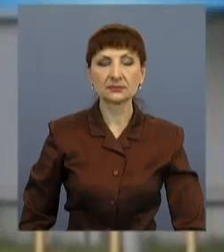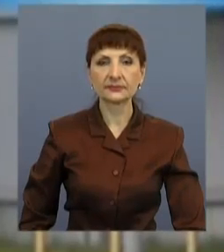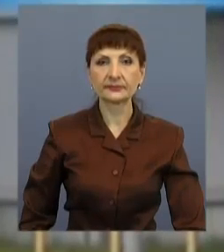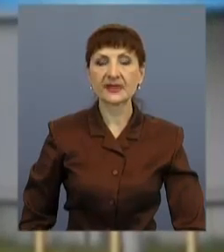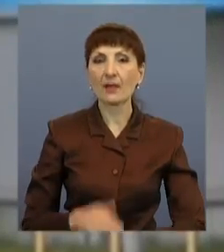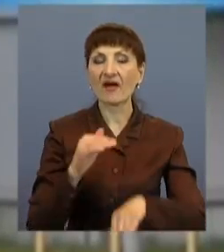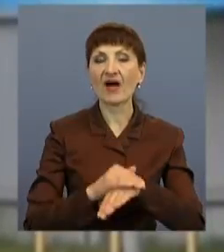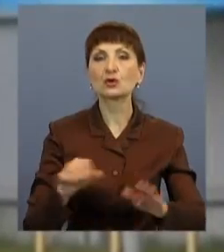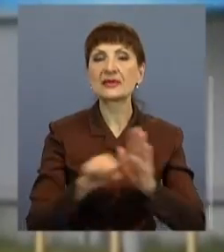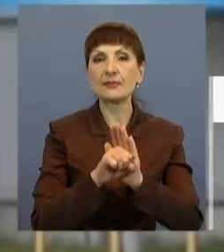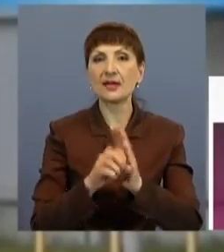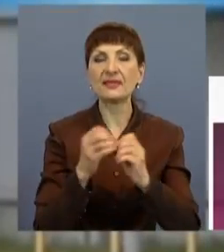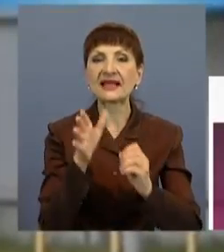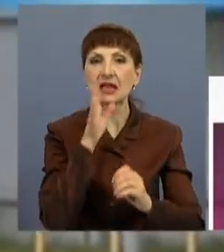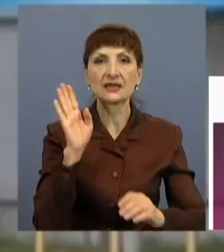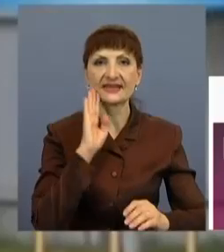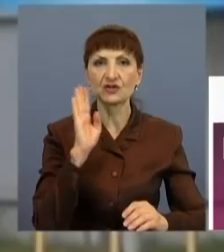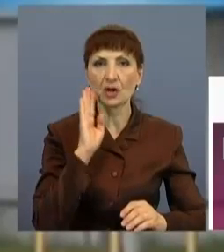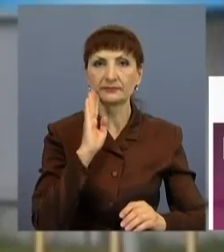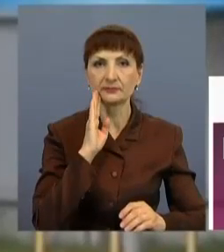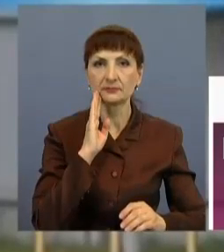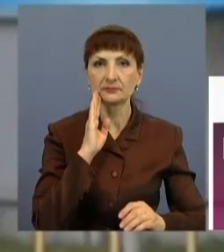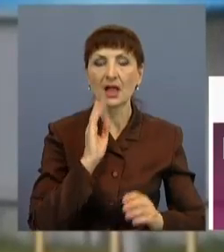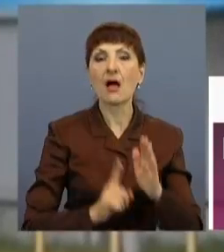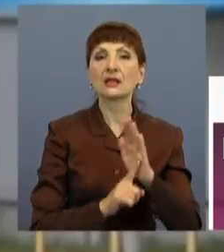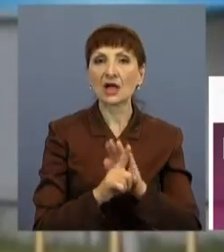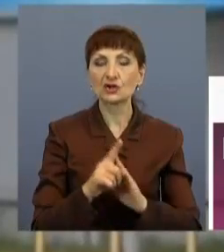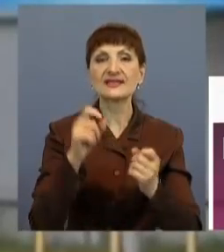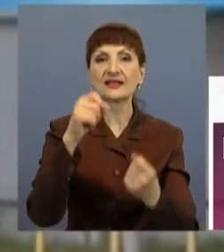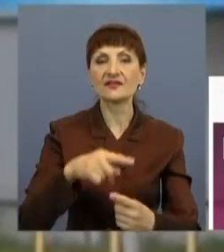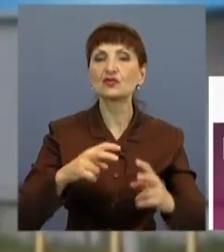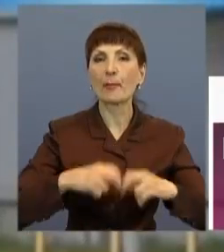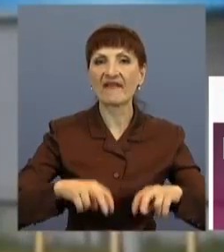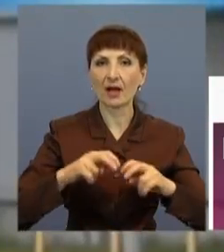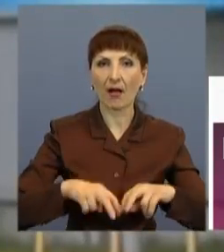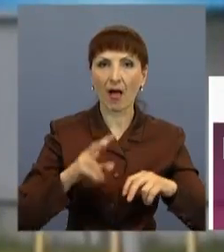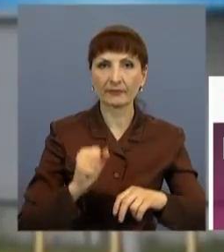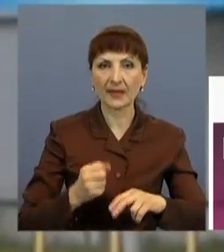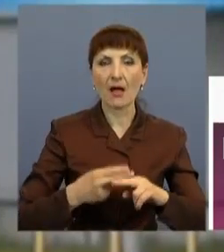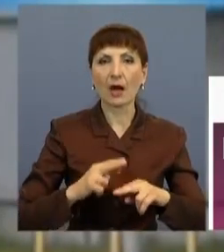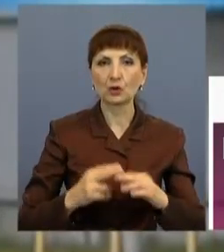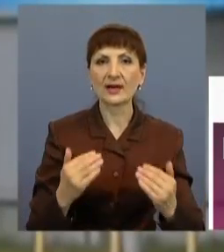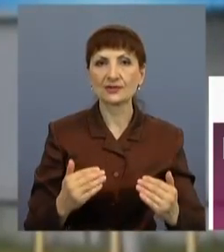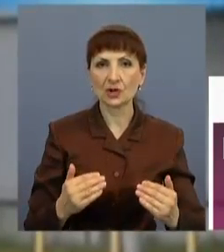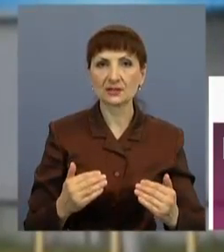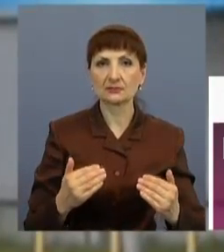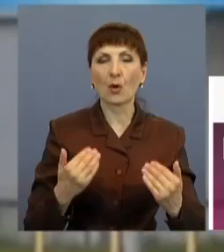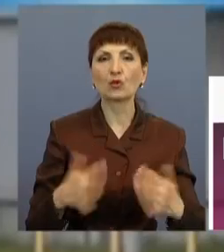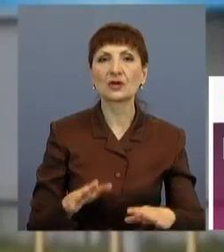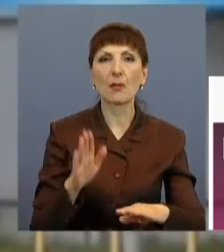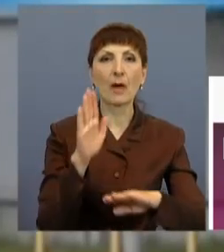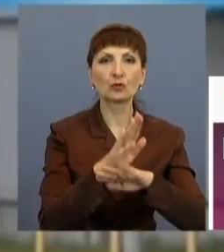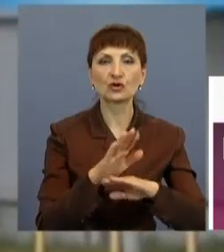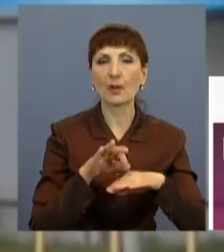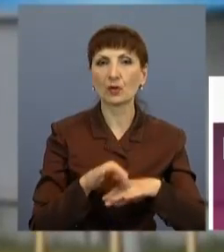По факту гибели 15-летней девочки начата соответствующая проверка, которая сейчас поручена